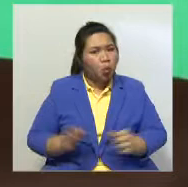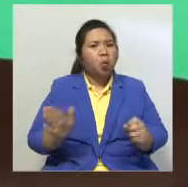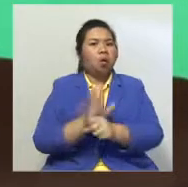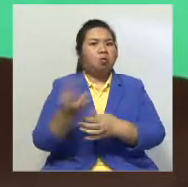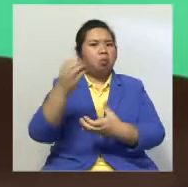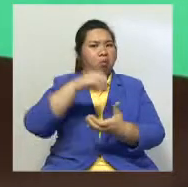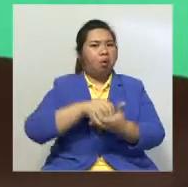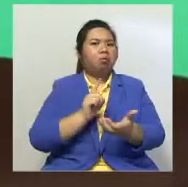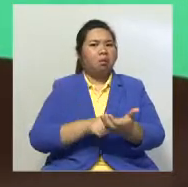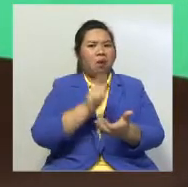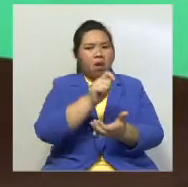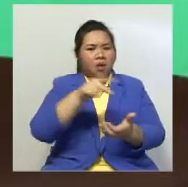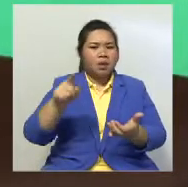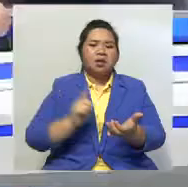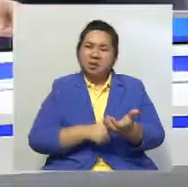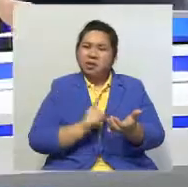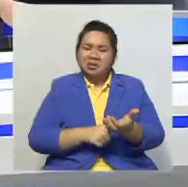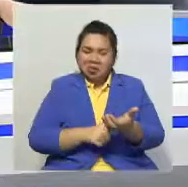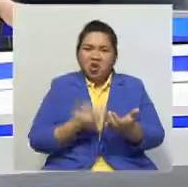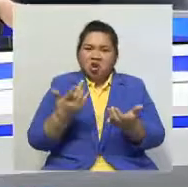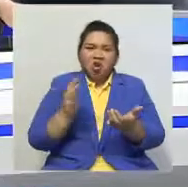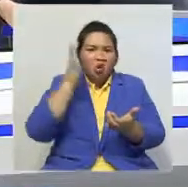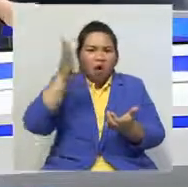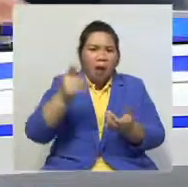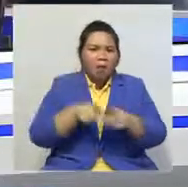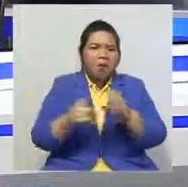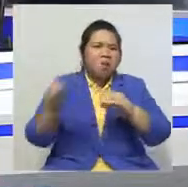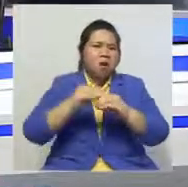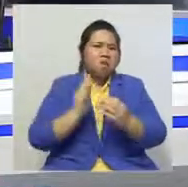จบเรียวเลยนะคะสำหรับซูเปอร์แอปนะเขาบอกเขาจะเป็นซูเปอร์แอปเลยนะคะสำหรับ Grab